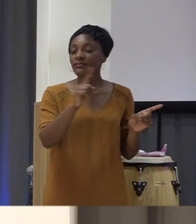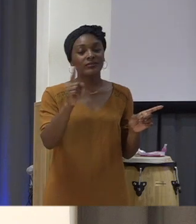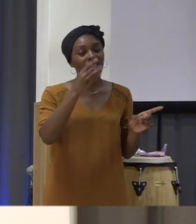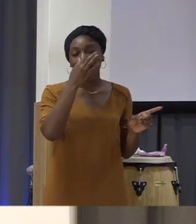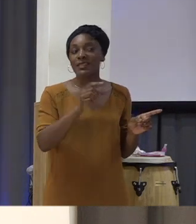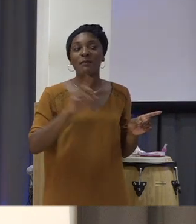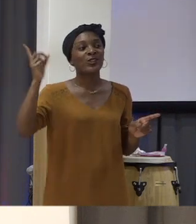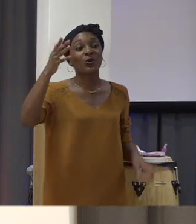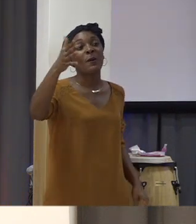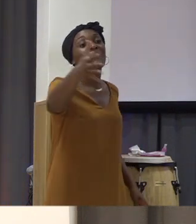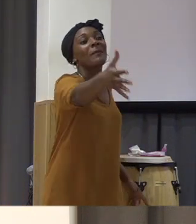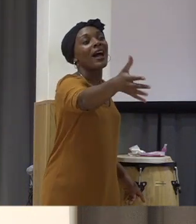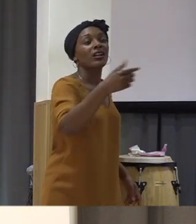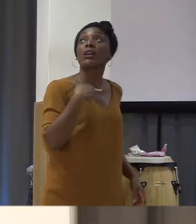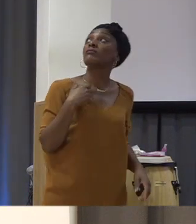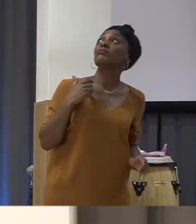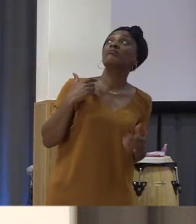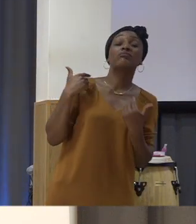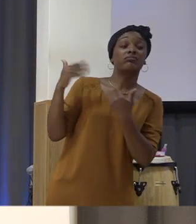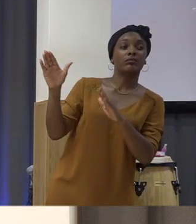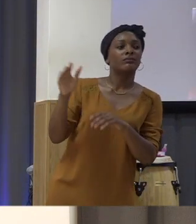tendue qu'il nous tend.